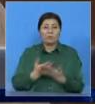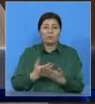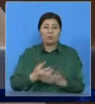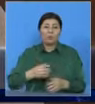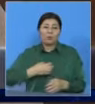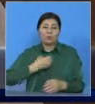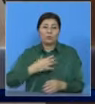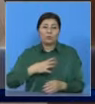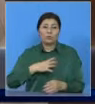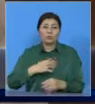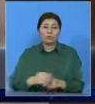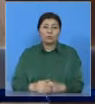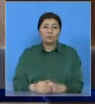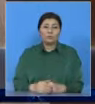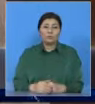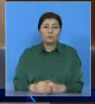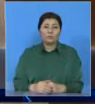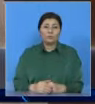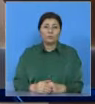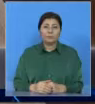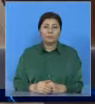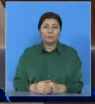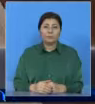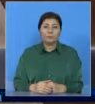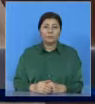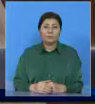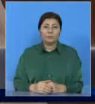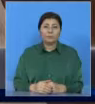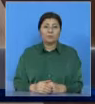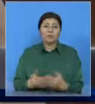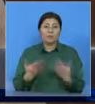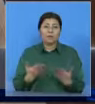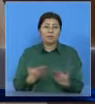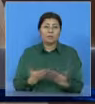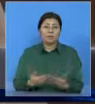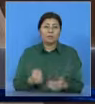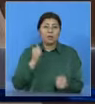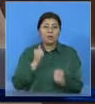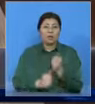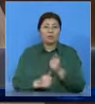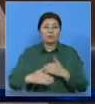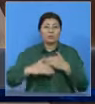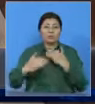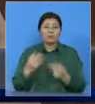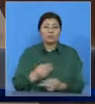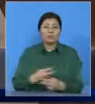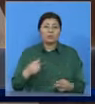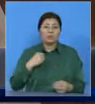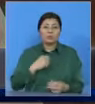ана жеріне жеткізе алмай қалам ба деген нәрселер болады ғой өзіңде. Енді әр шыққан сайын уже өзіңді өзің